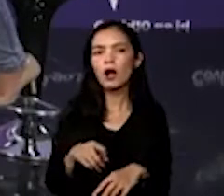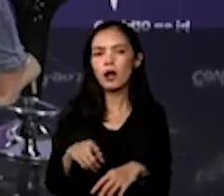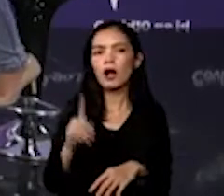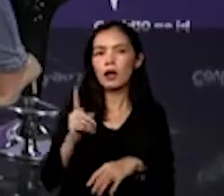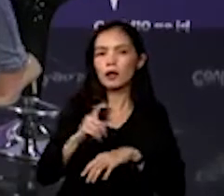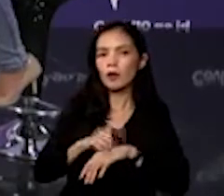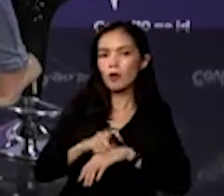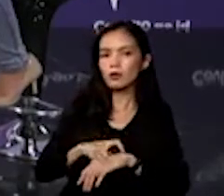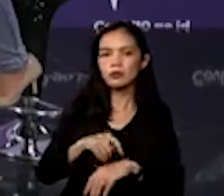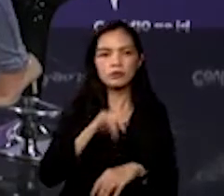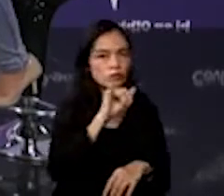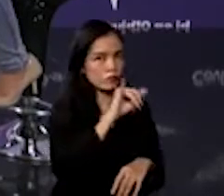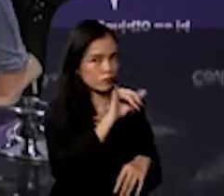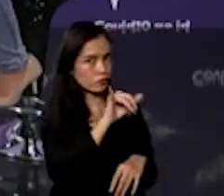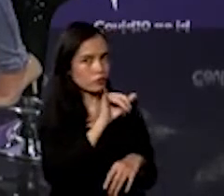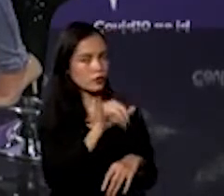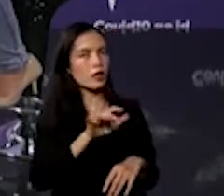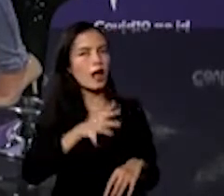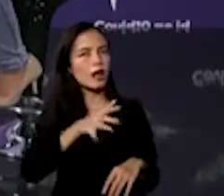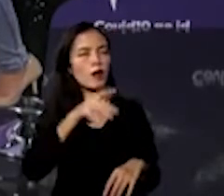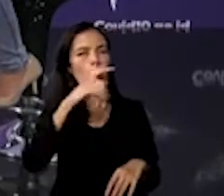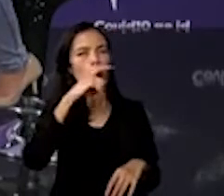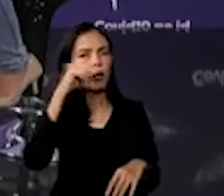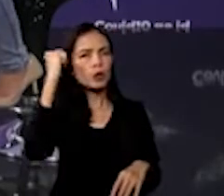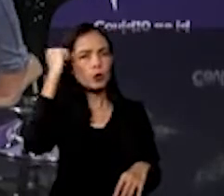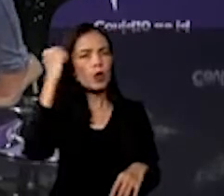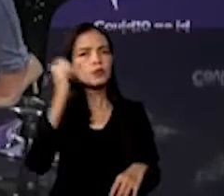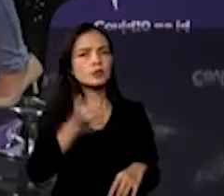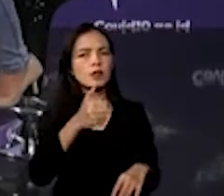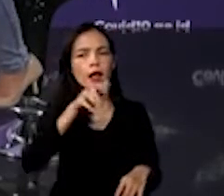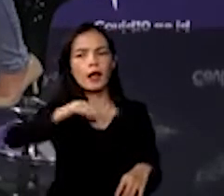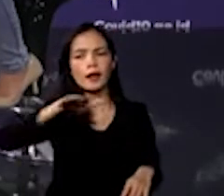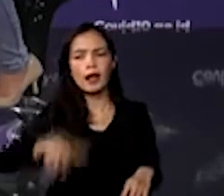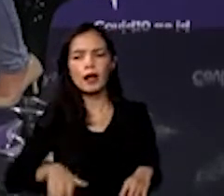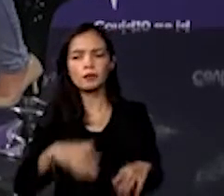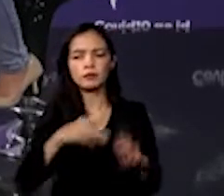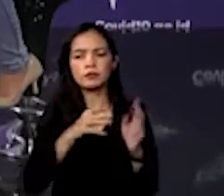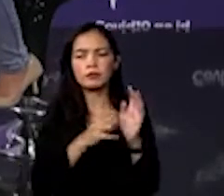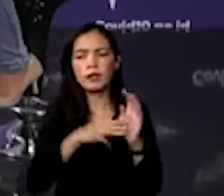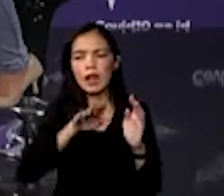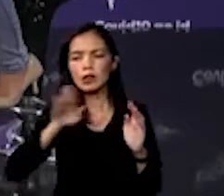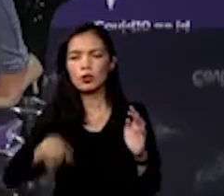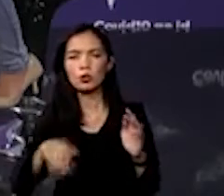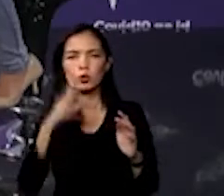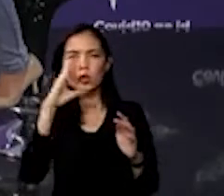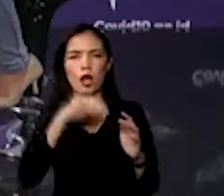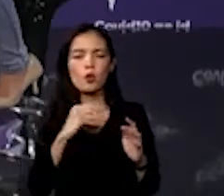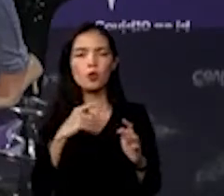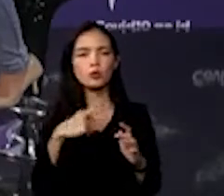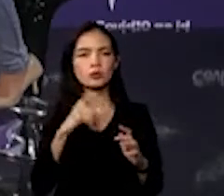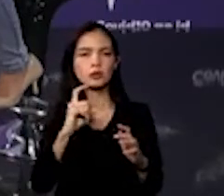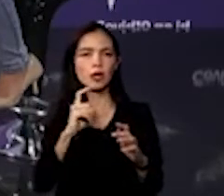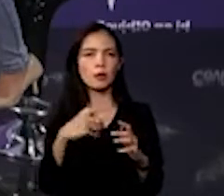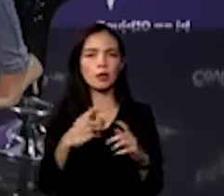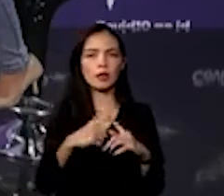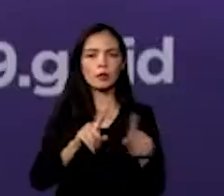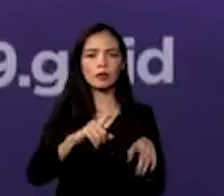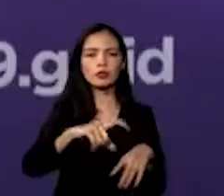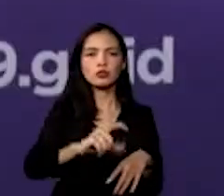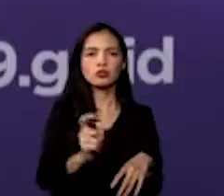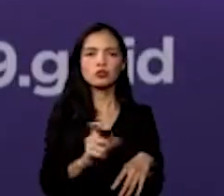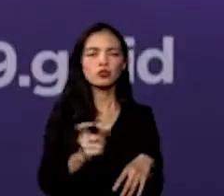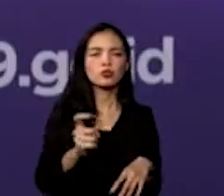kadang-kadang orang tua bisa ya Anak saya menantu saya bisa tahu bisa ngerti tapi cucu enggak bisa